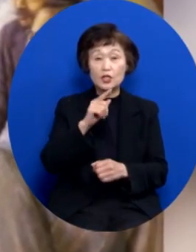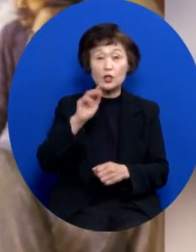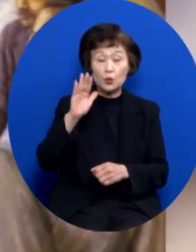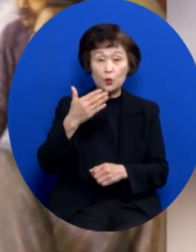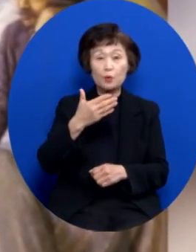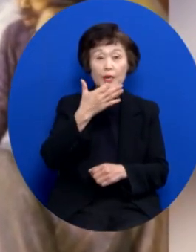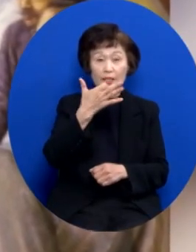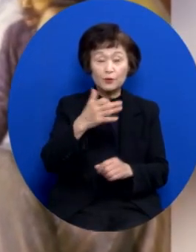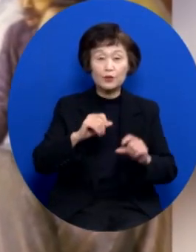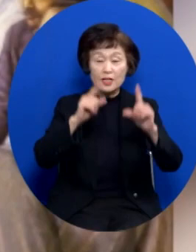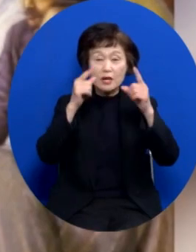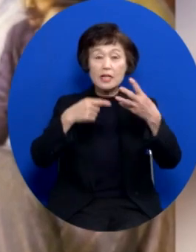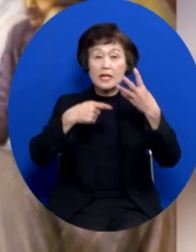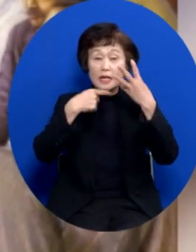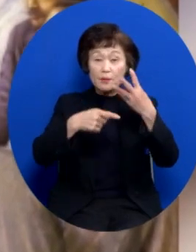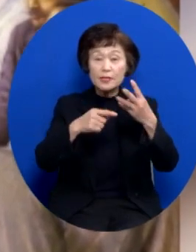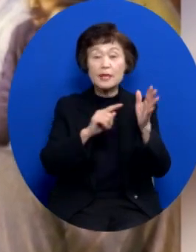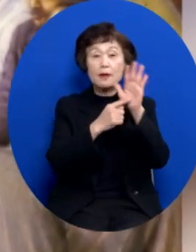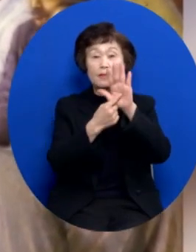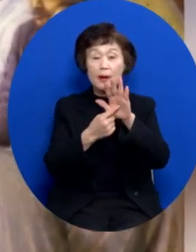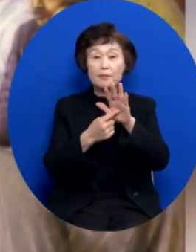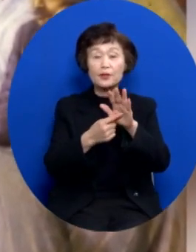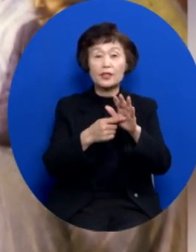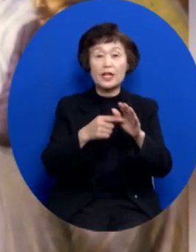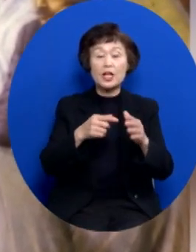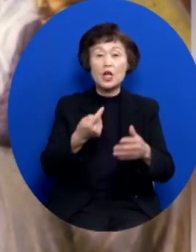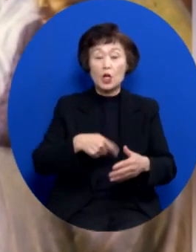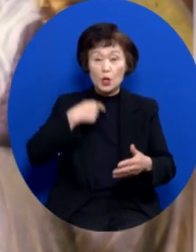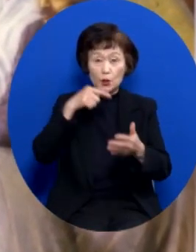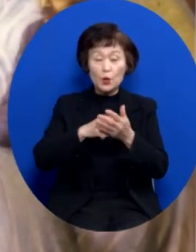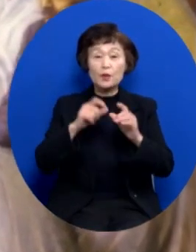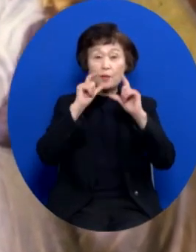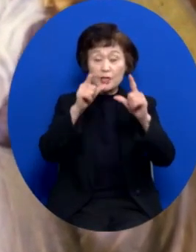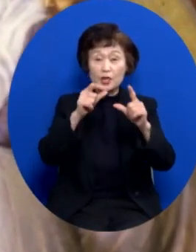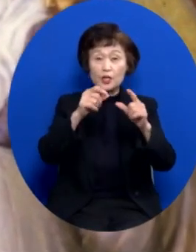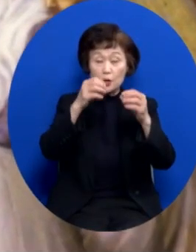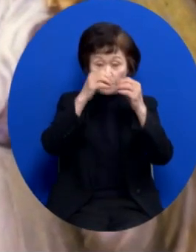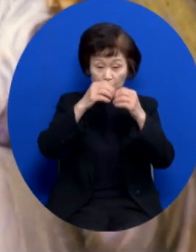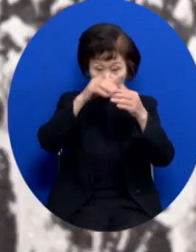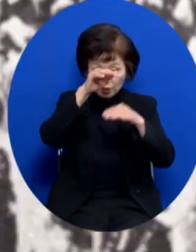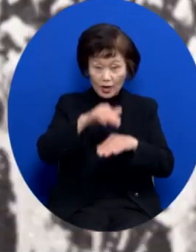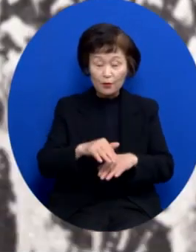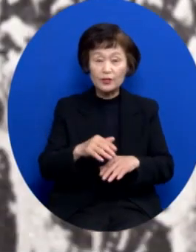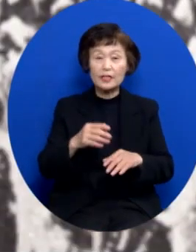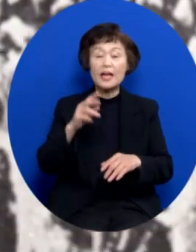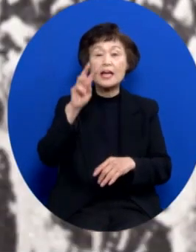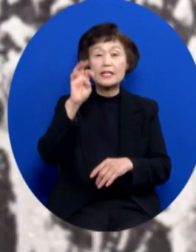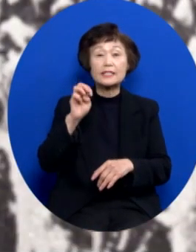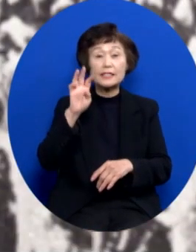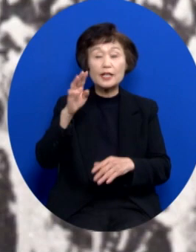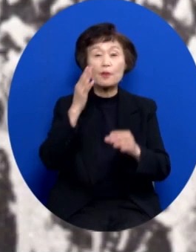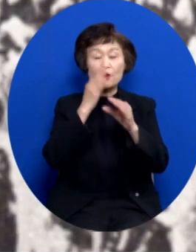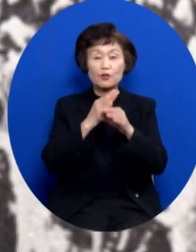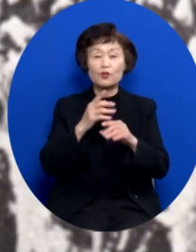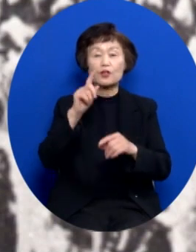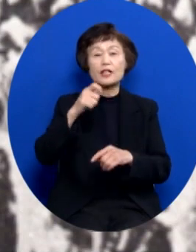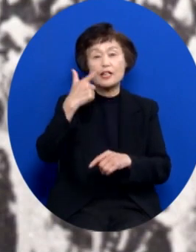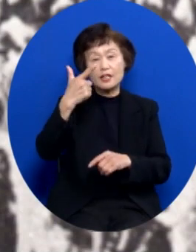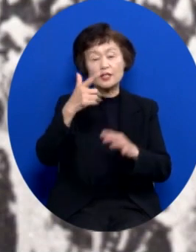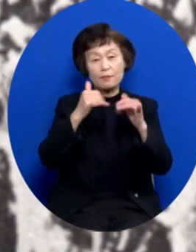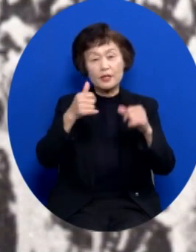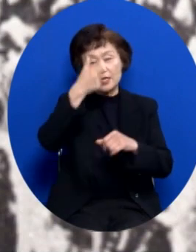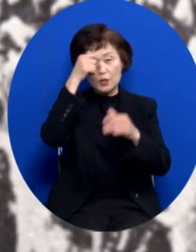1919년 3.1운동 때 발표된 기미 독립선언서에 서명한 33명 가운데 16명이 기독교인이었습니다.